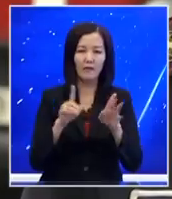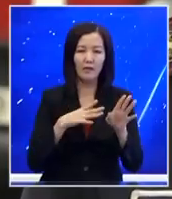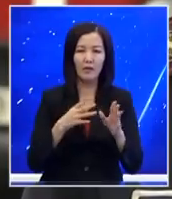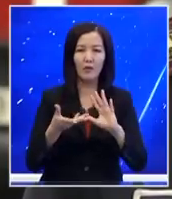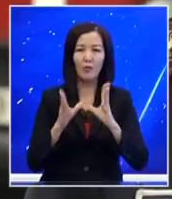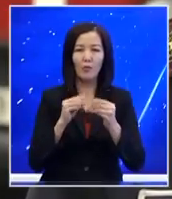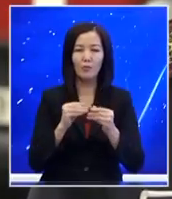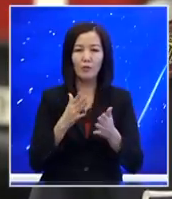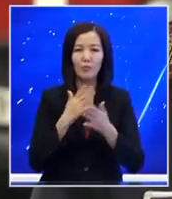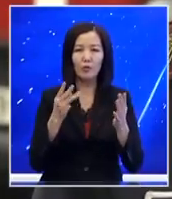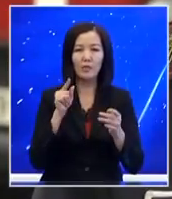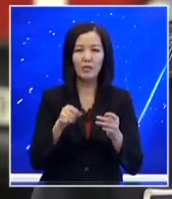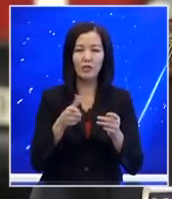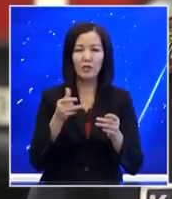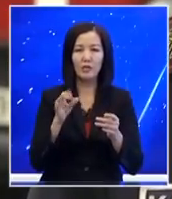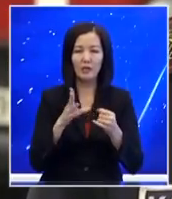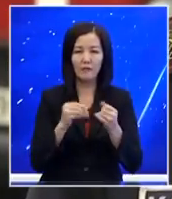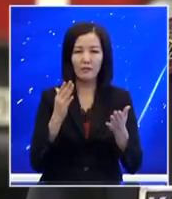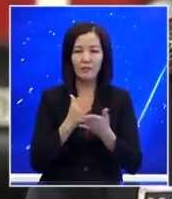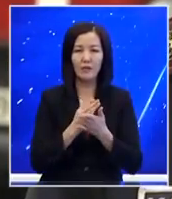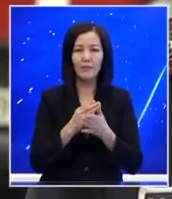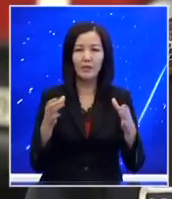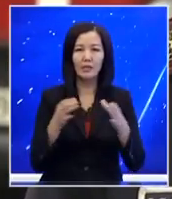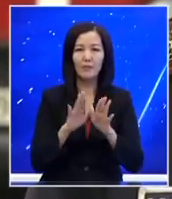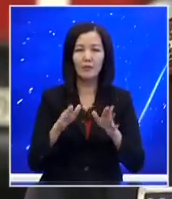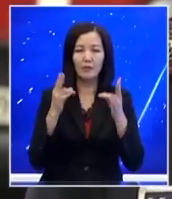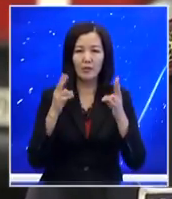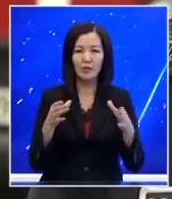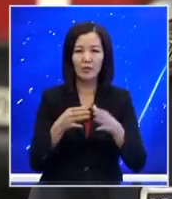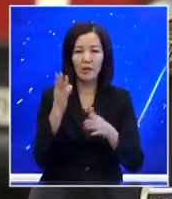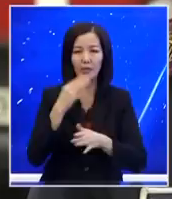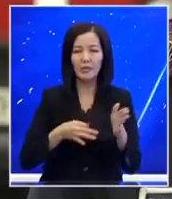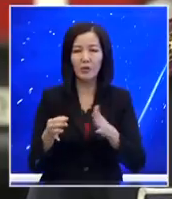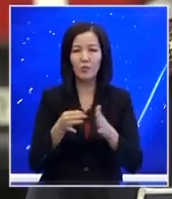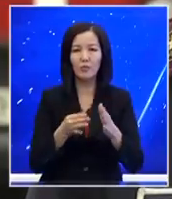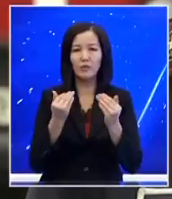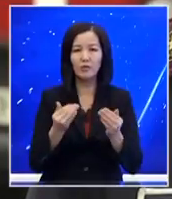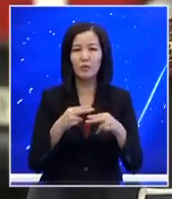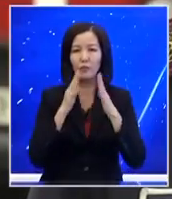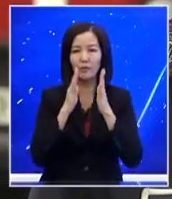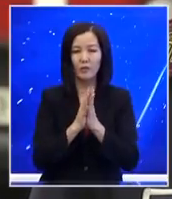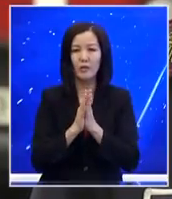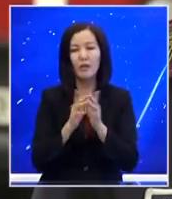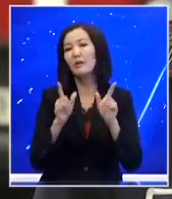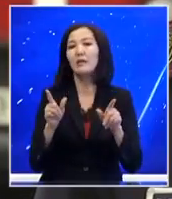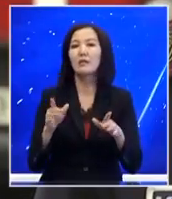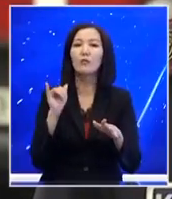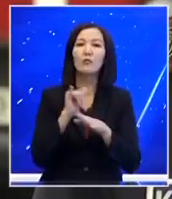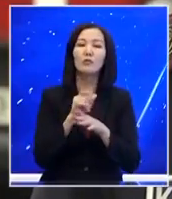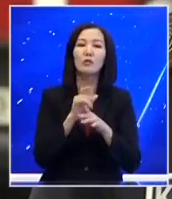общей площади более 1000 гектар. Департамент по чрезвычайным ситуациям Алматинской области убедительно просит граждан и гостей